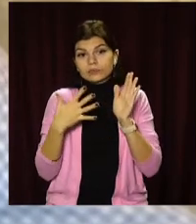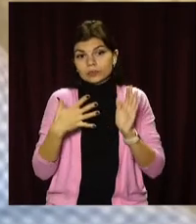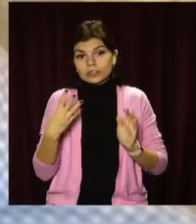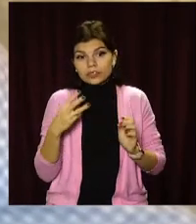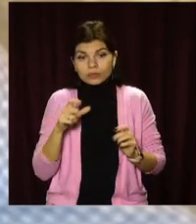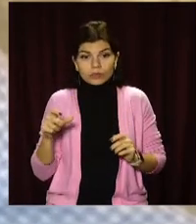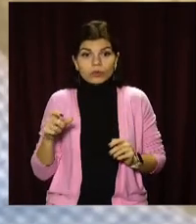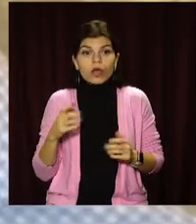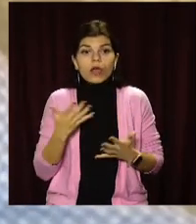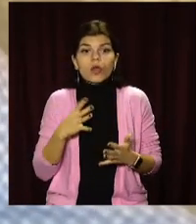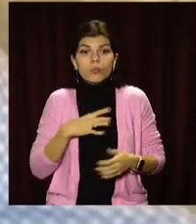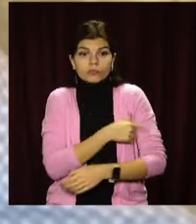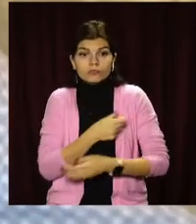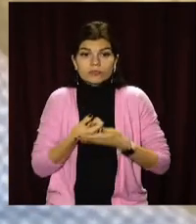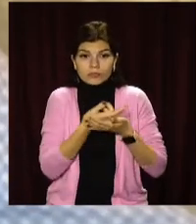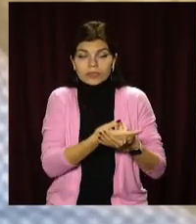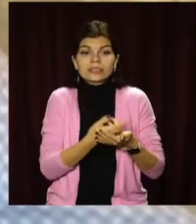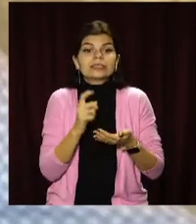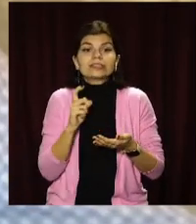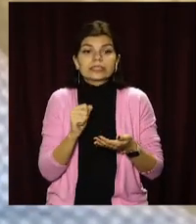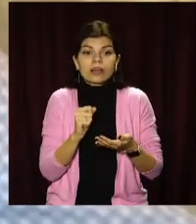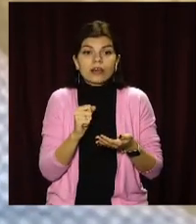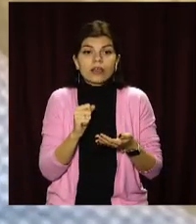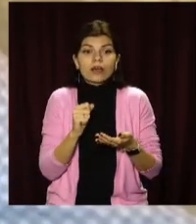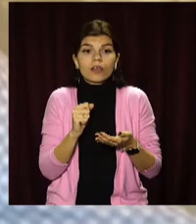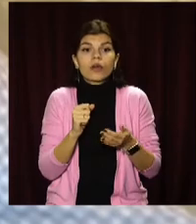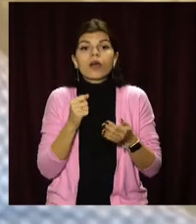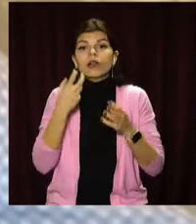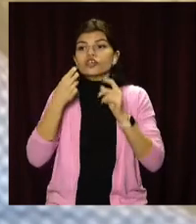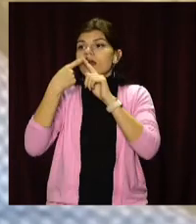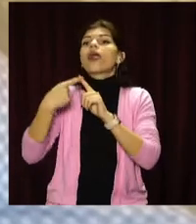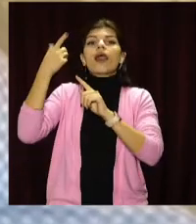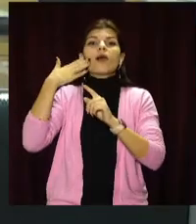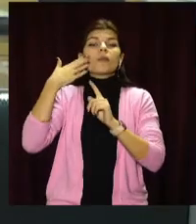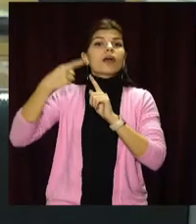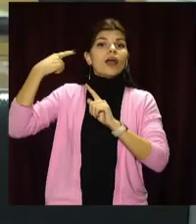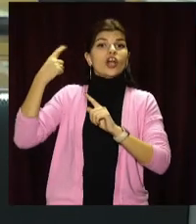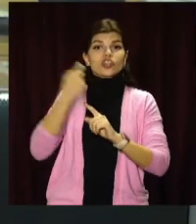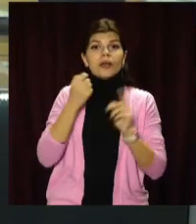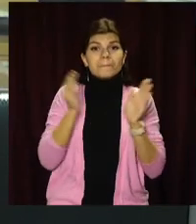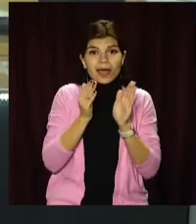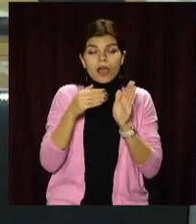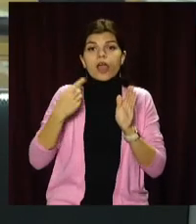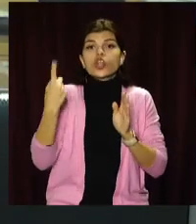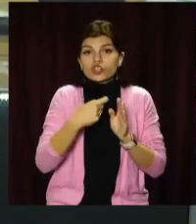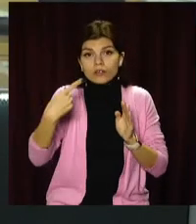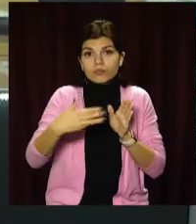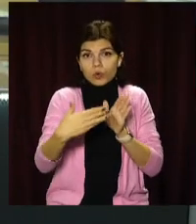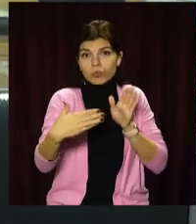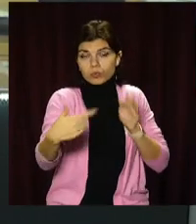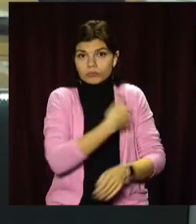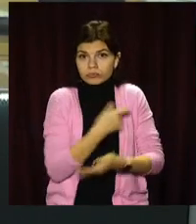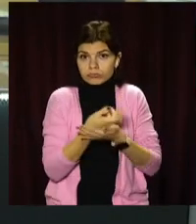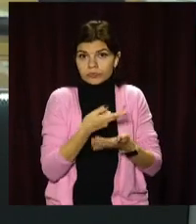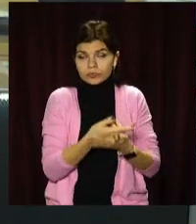9653 особи, які були госпіталізовані на позаминулому тижні. Засоби першої